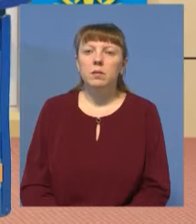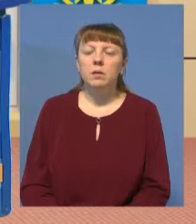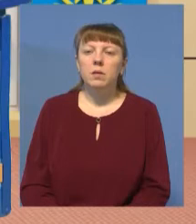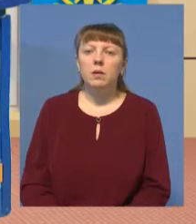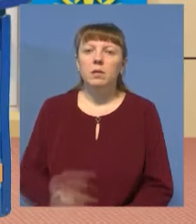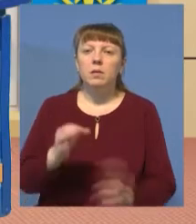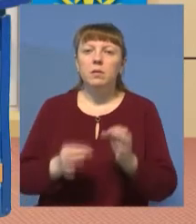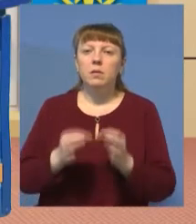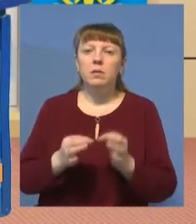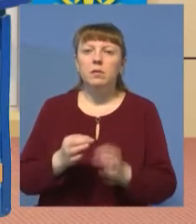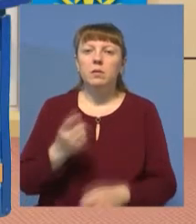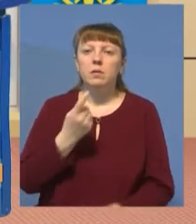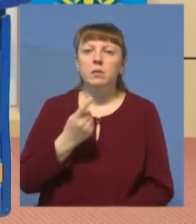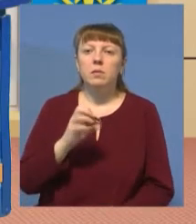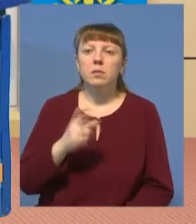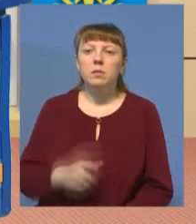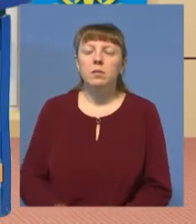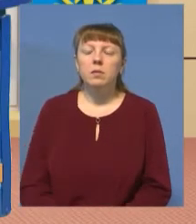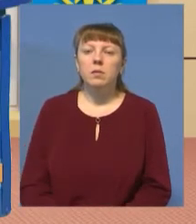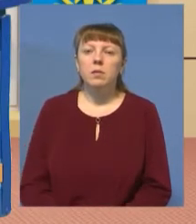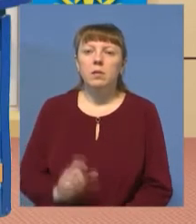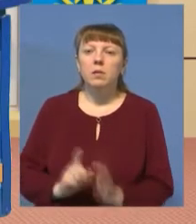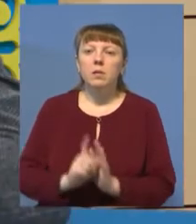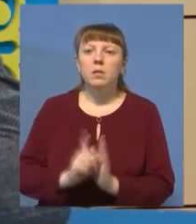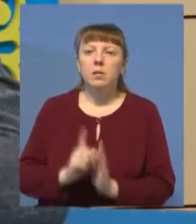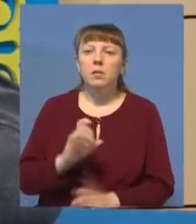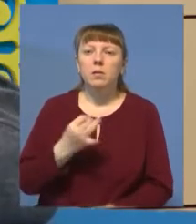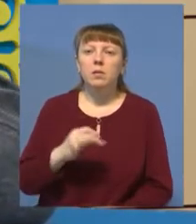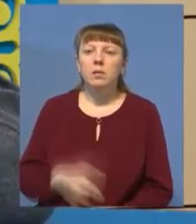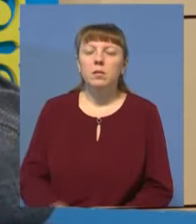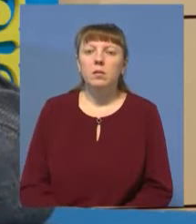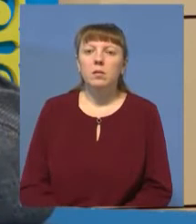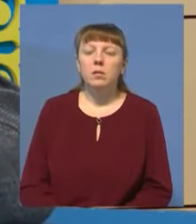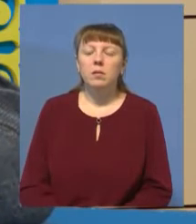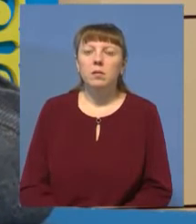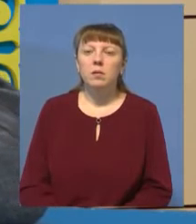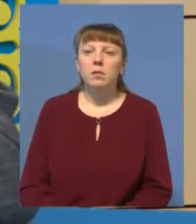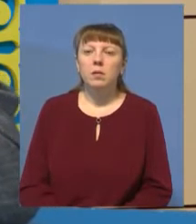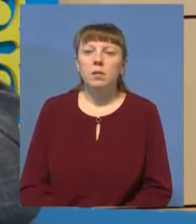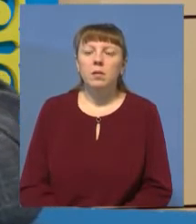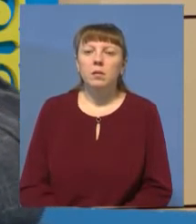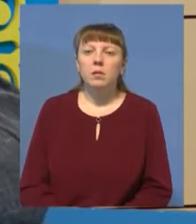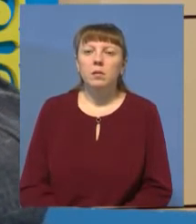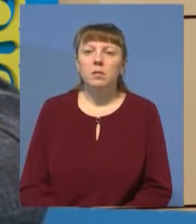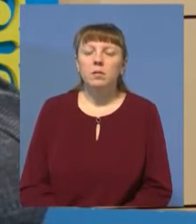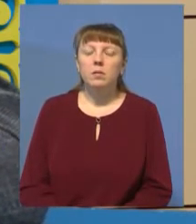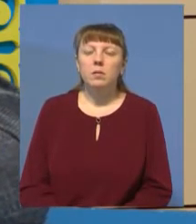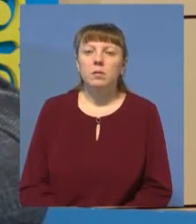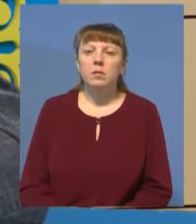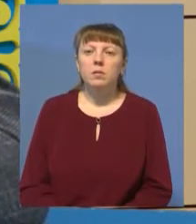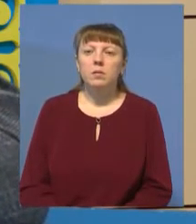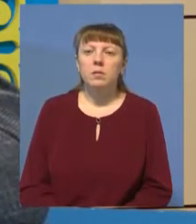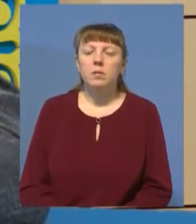судебное разбирательство – это все-таки не первая ступень, с которой начинает потребитель. Вот какая существует здесь цепочка